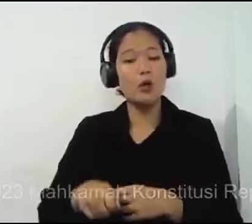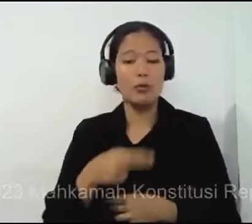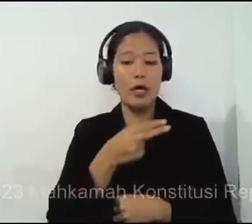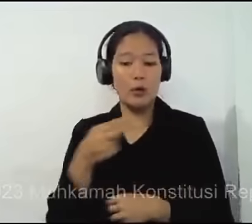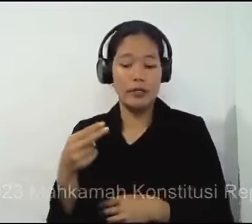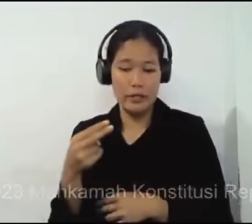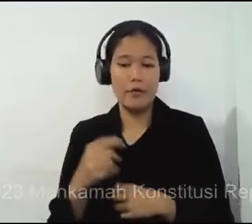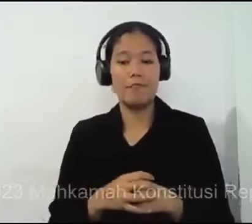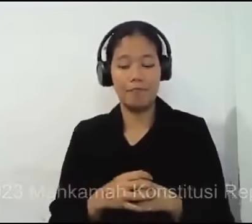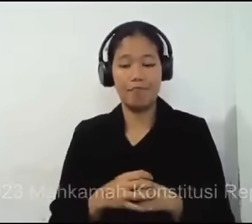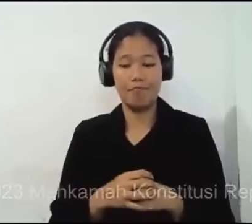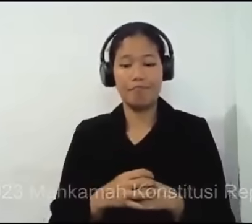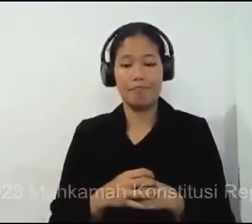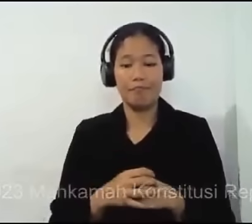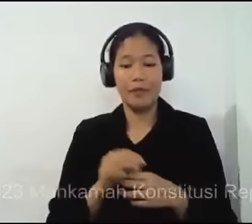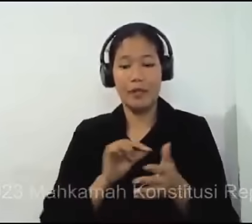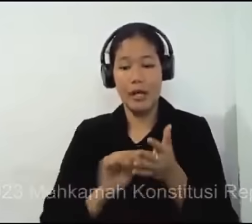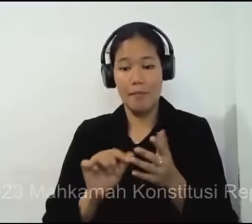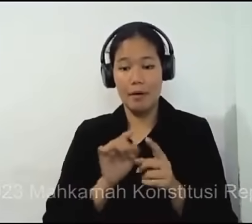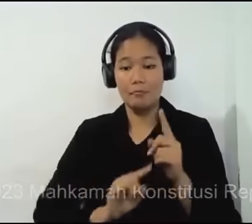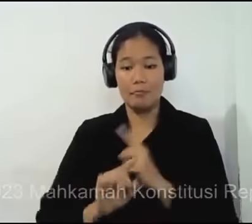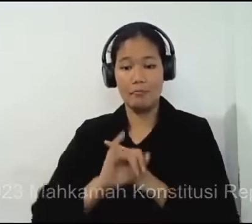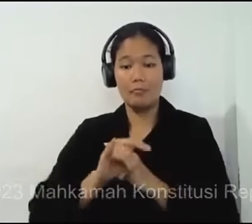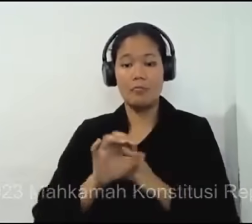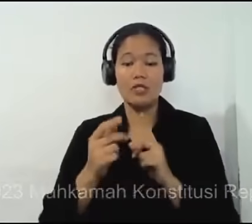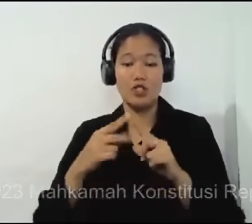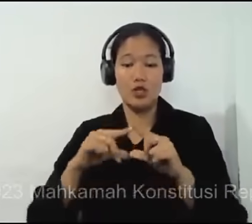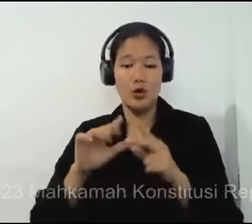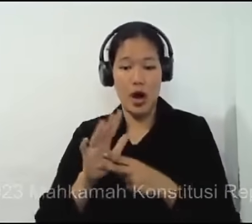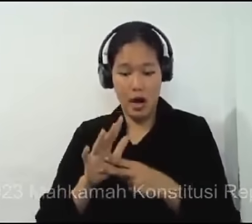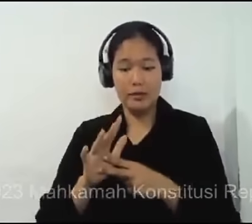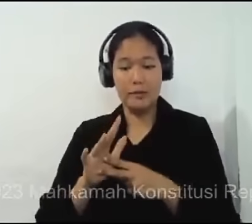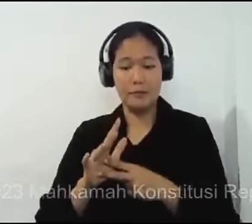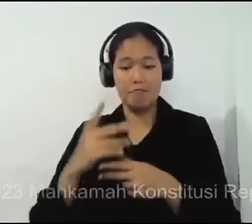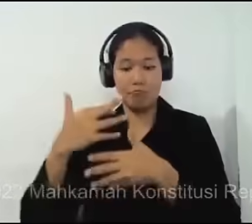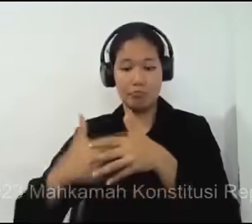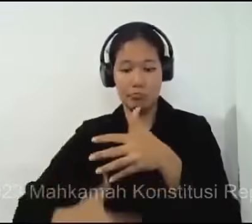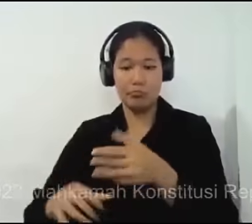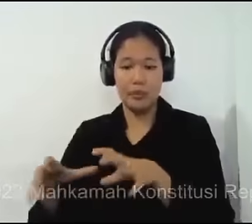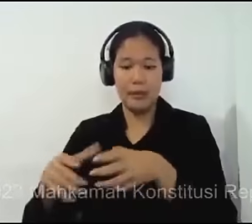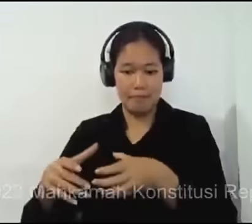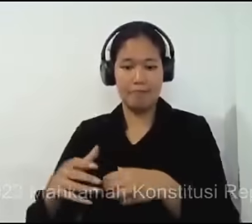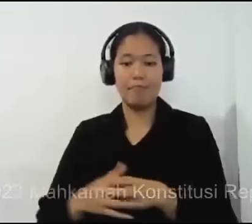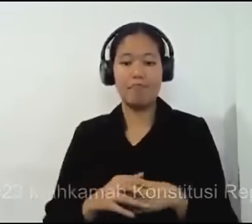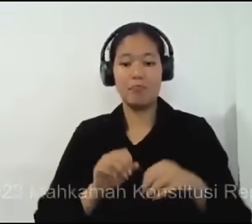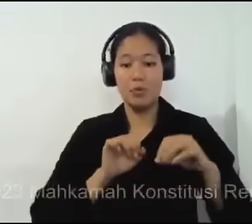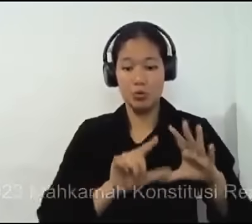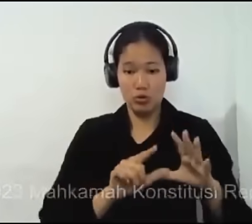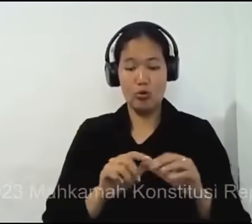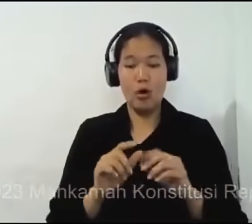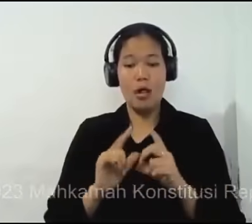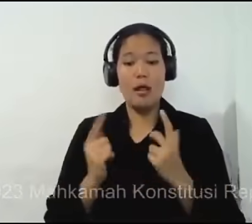Indonesia nama saudara Johan Imanuel dan kawan-kawan tu lembaga